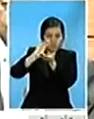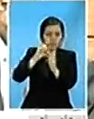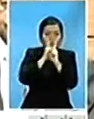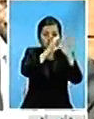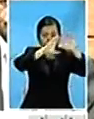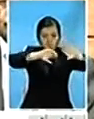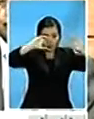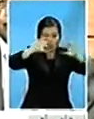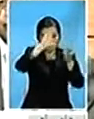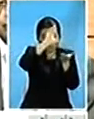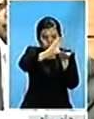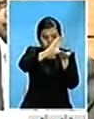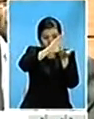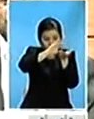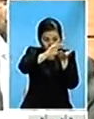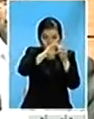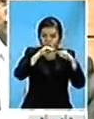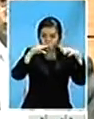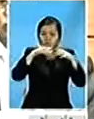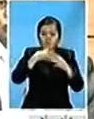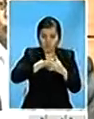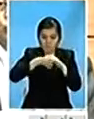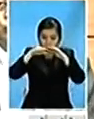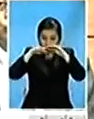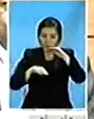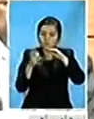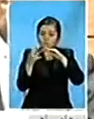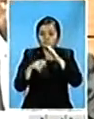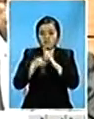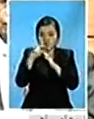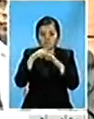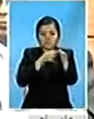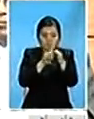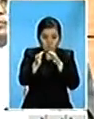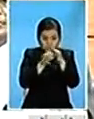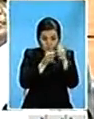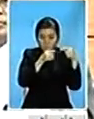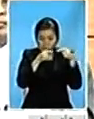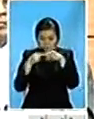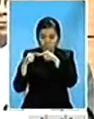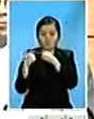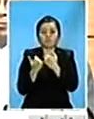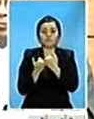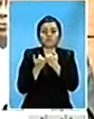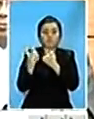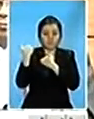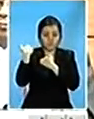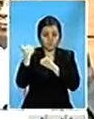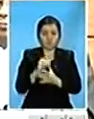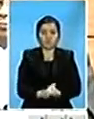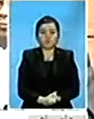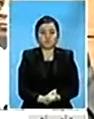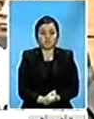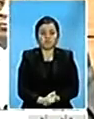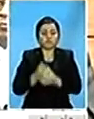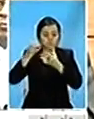นั้นไม่สมควรนะครับเพราะนั้นขออนุญาตให้ผมได้อธิบายต่อไปนะครับเมื่อสักครู่ผมกำลังที่จะ